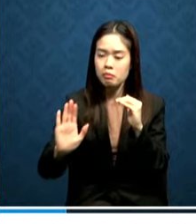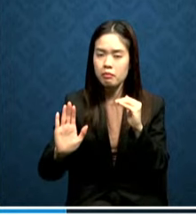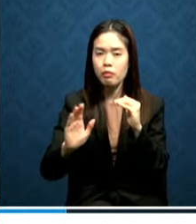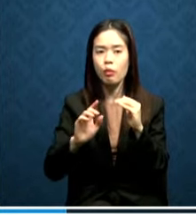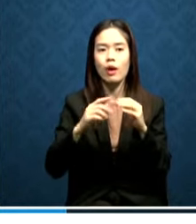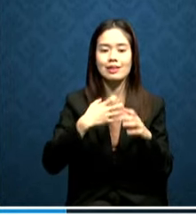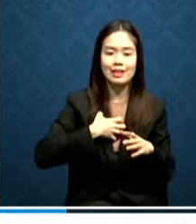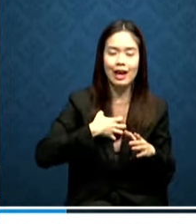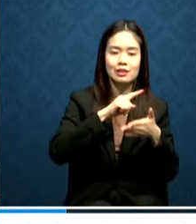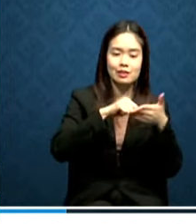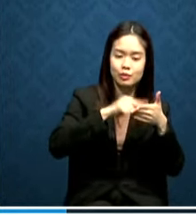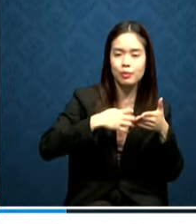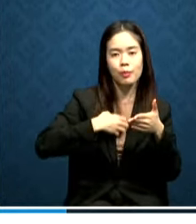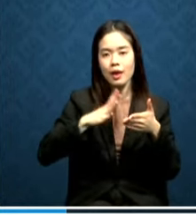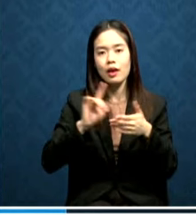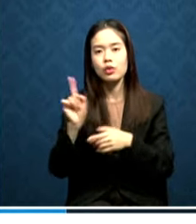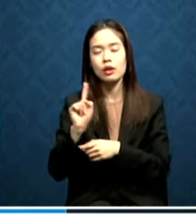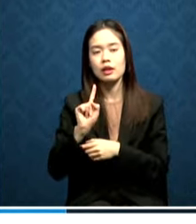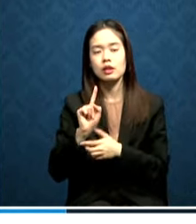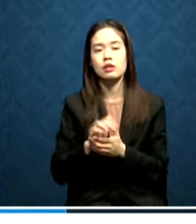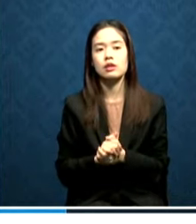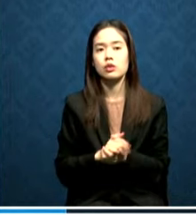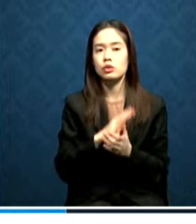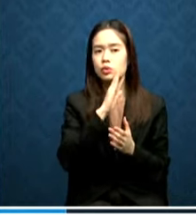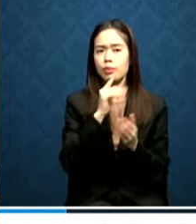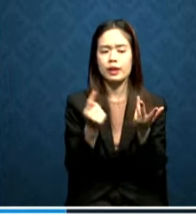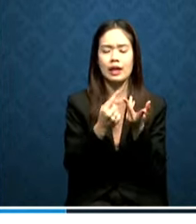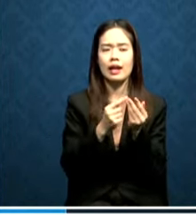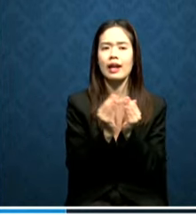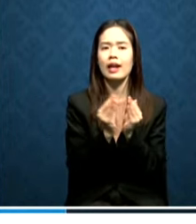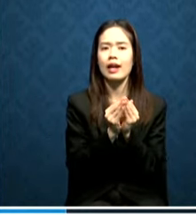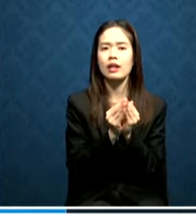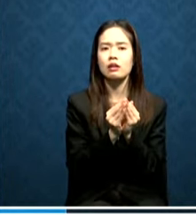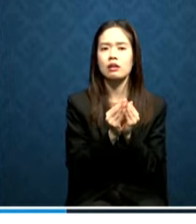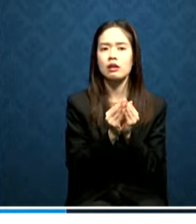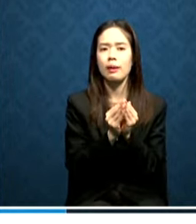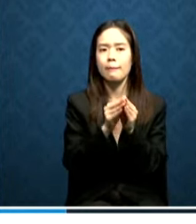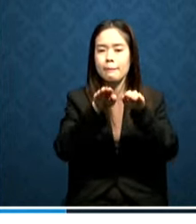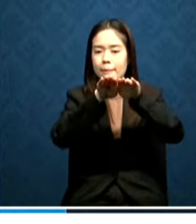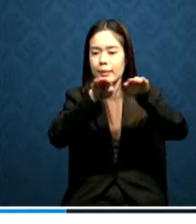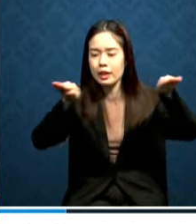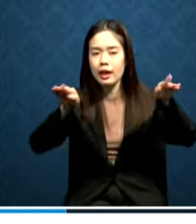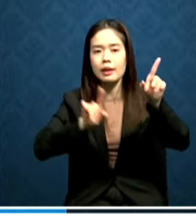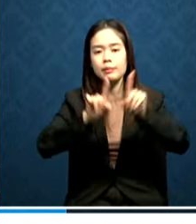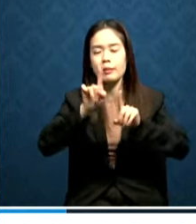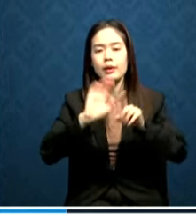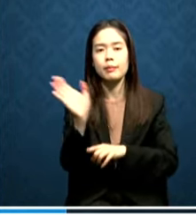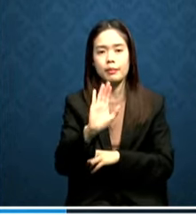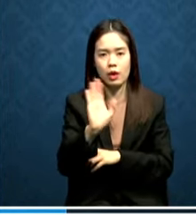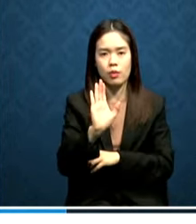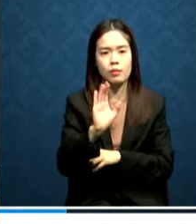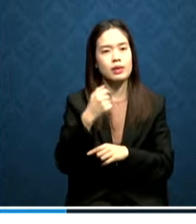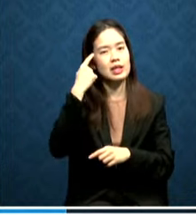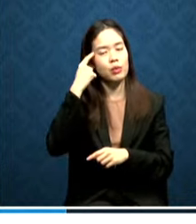ดังนั้นการที่เอาการันตีเสียงจำนวนนี้มาเป็นการันตีว่าจะมติจะผ่านหรือไม่ผ่านนะครับมันก็จะก